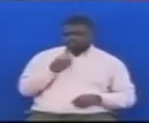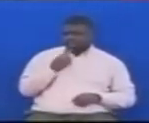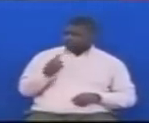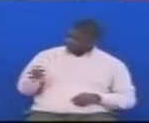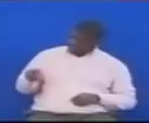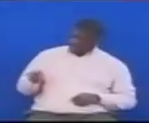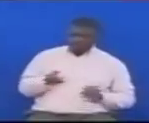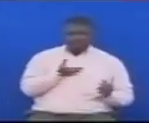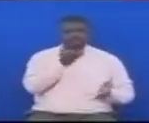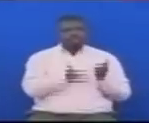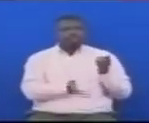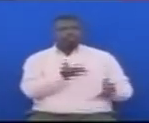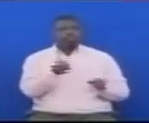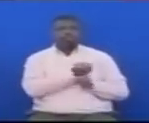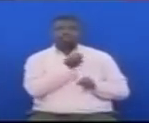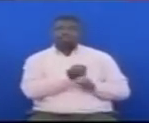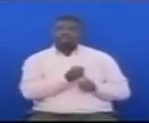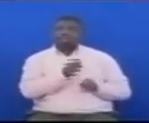mwaka